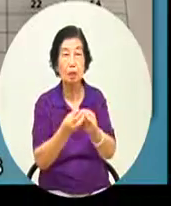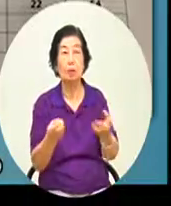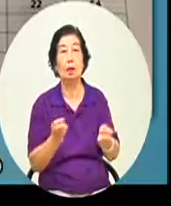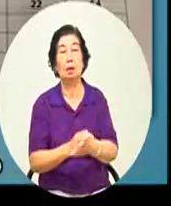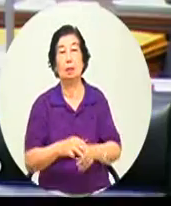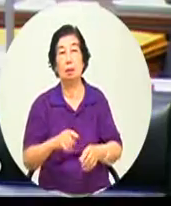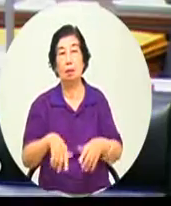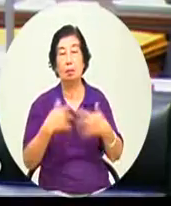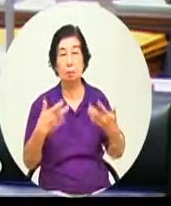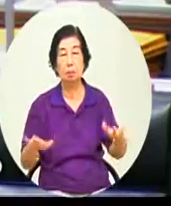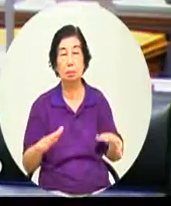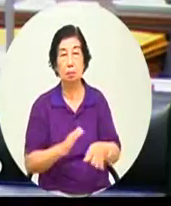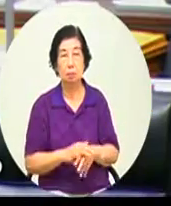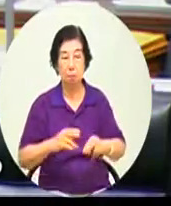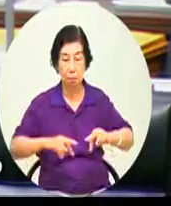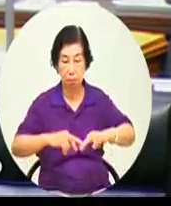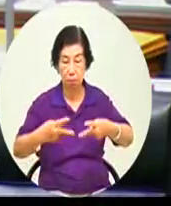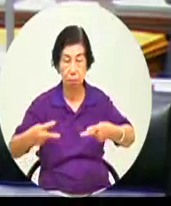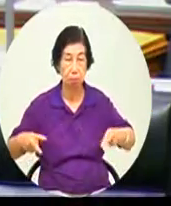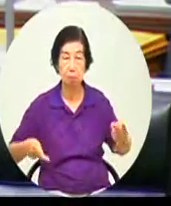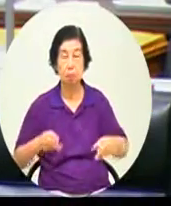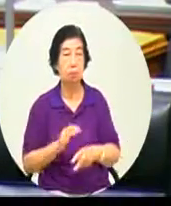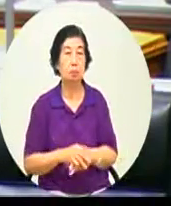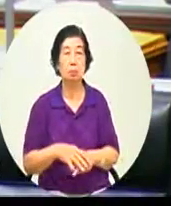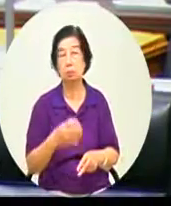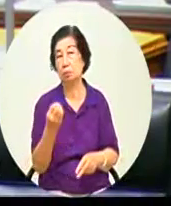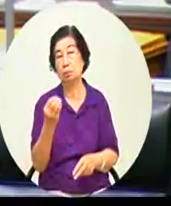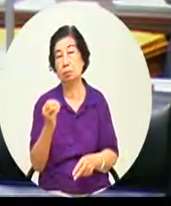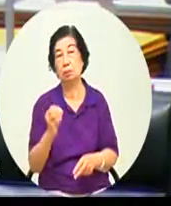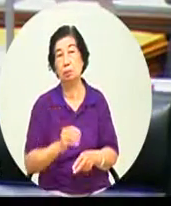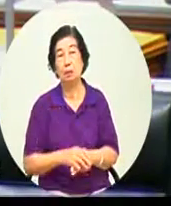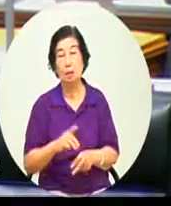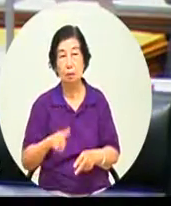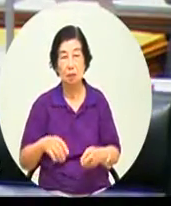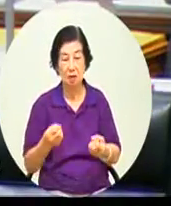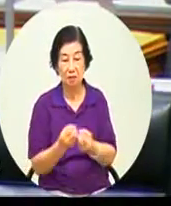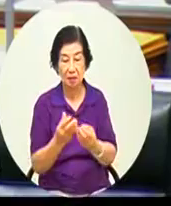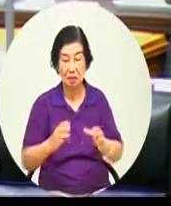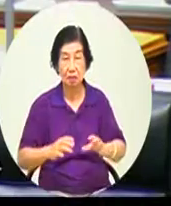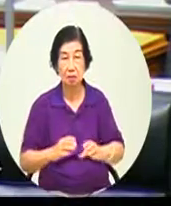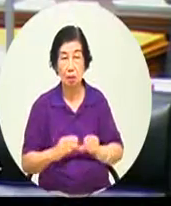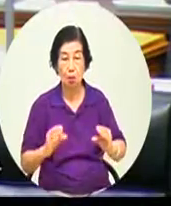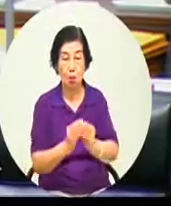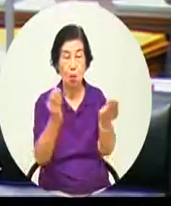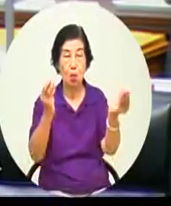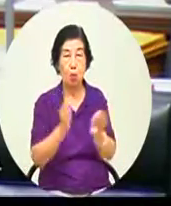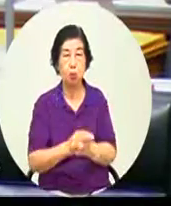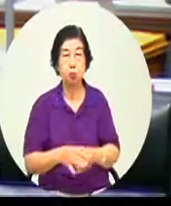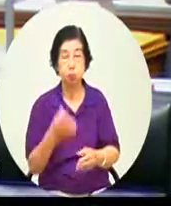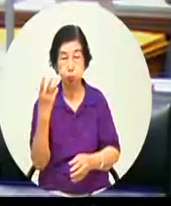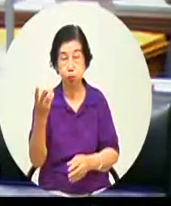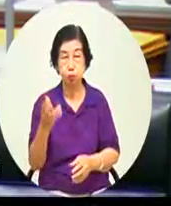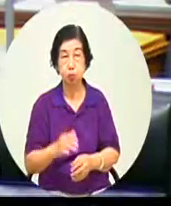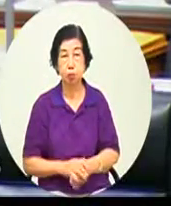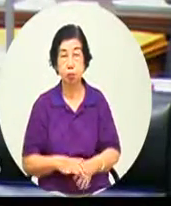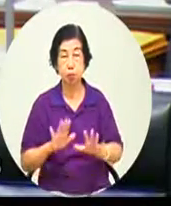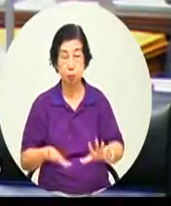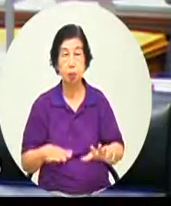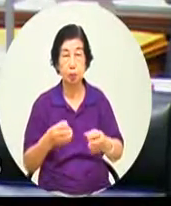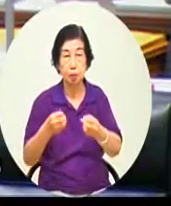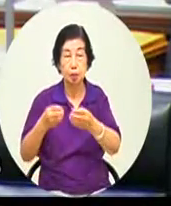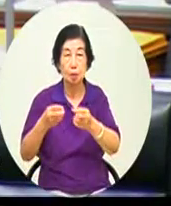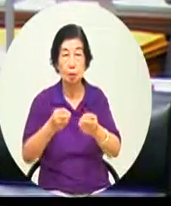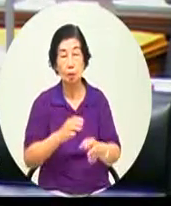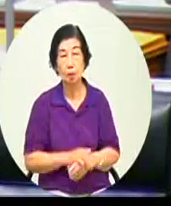改善，但是呢，事故的数量还增多。那今天我要讨论的主要是在这